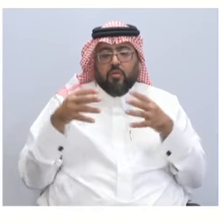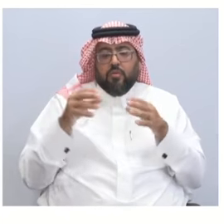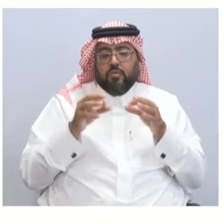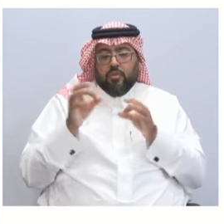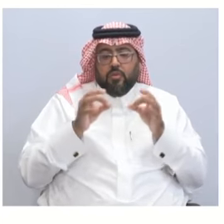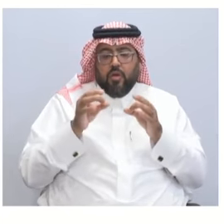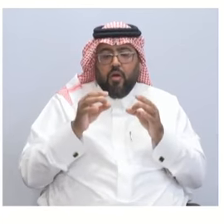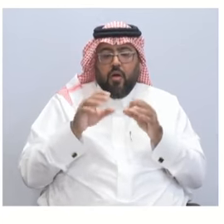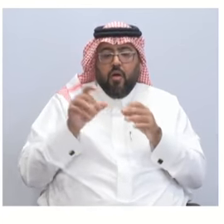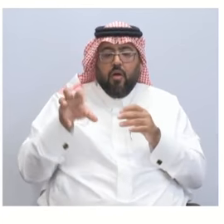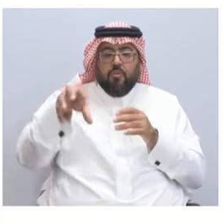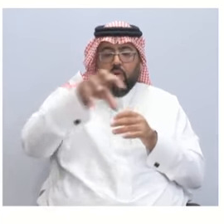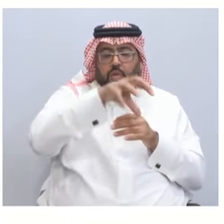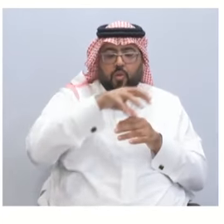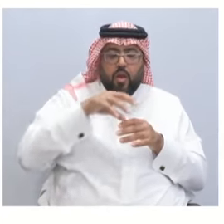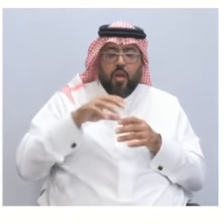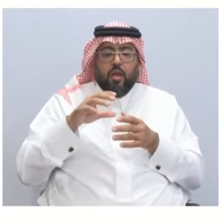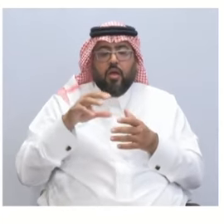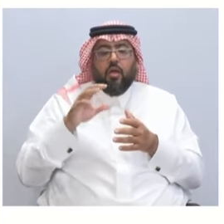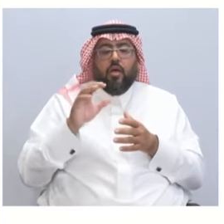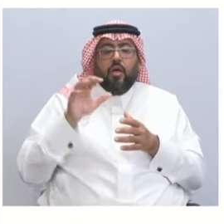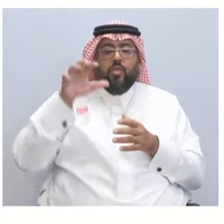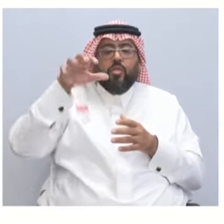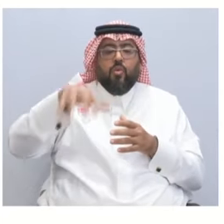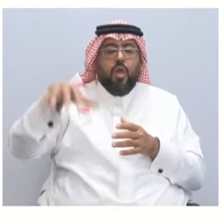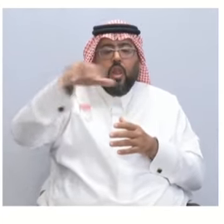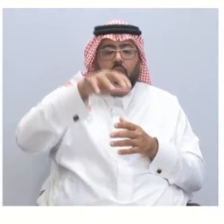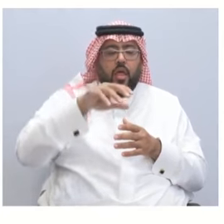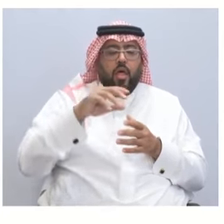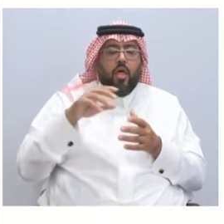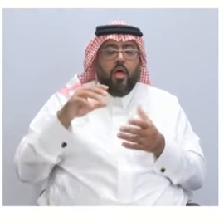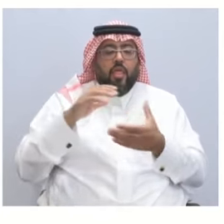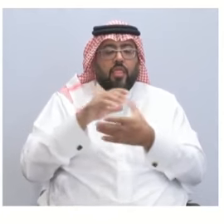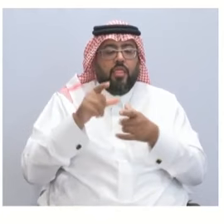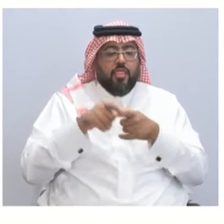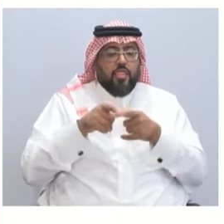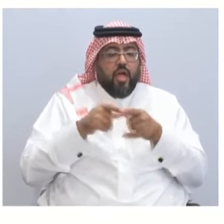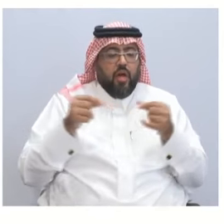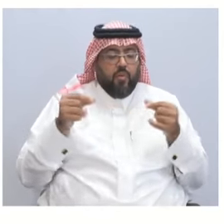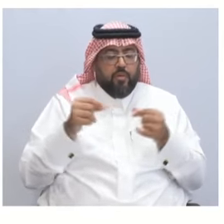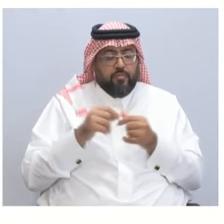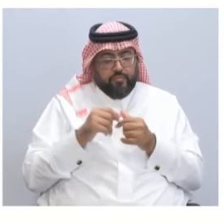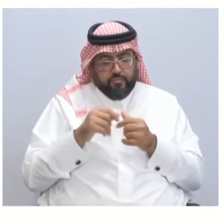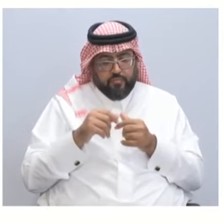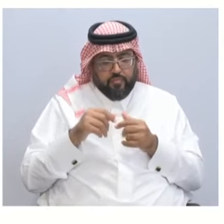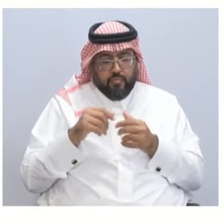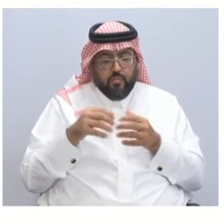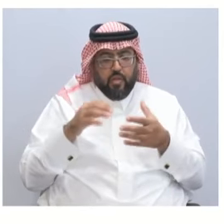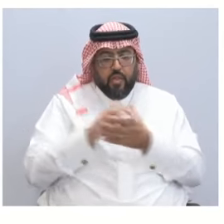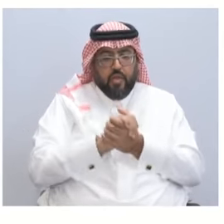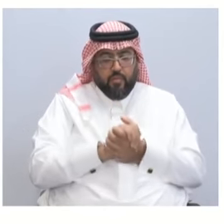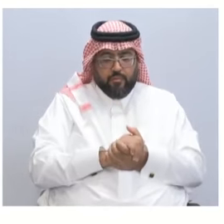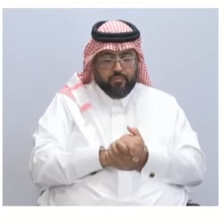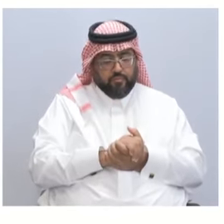مجلس التعاون من اهداف المجلس تحقيق التنسيق بين دول المجلس